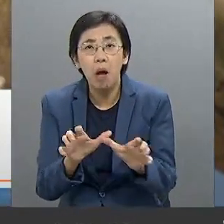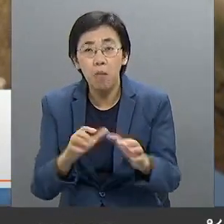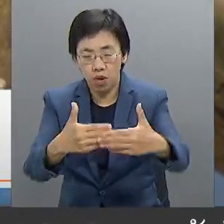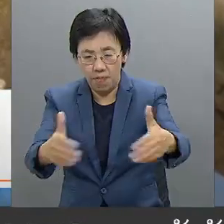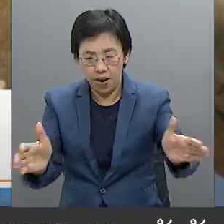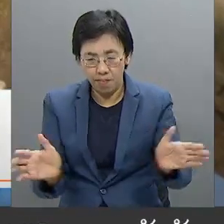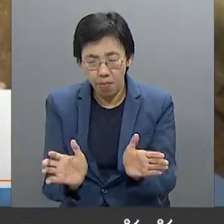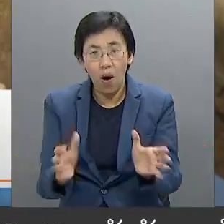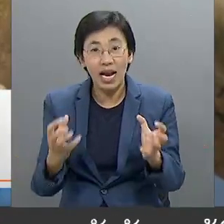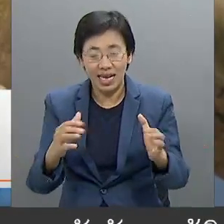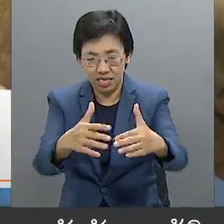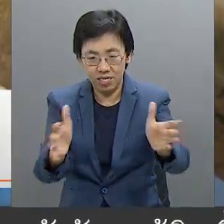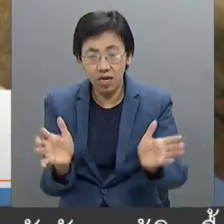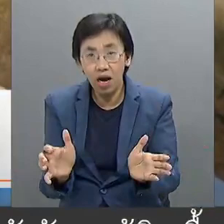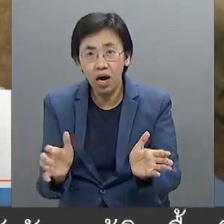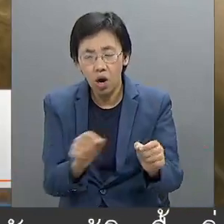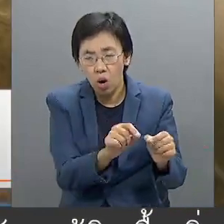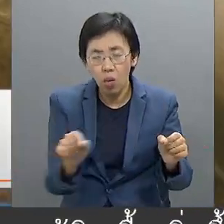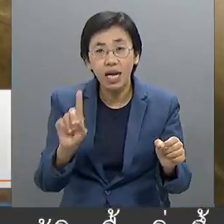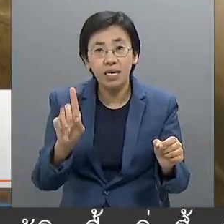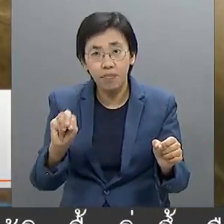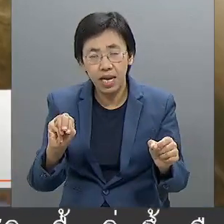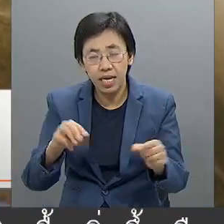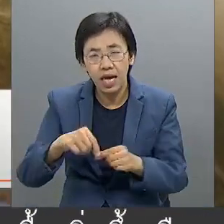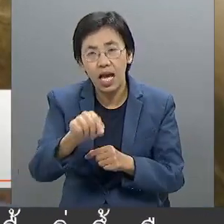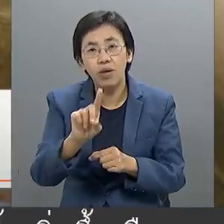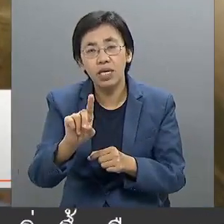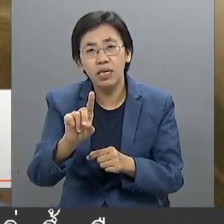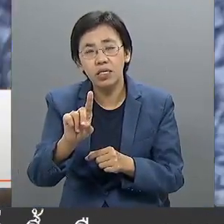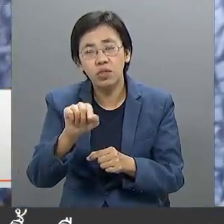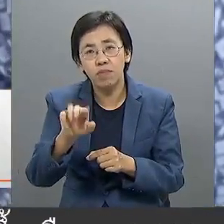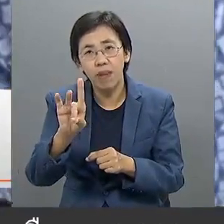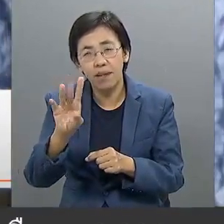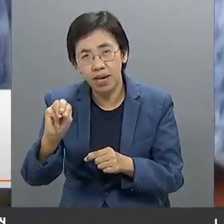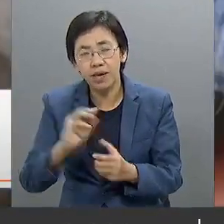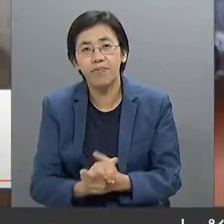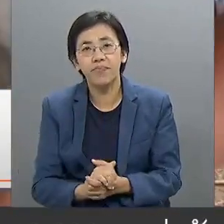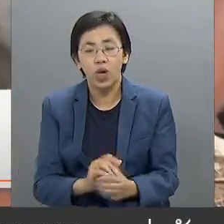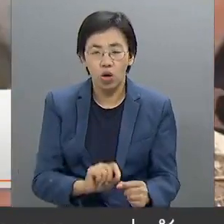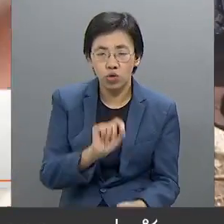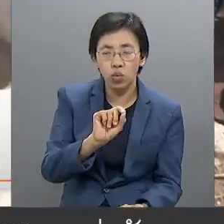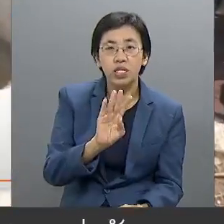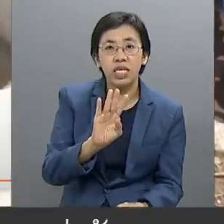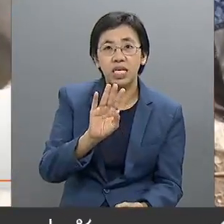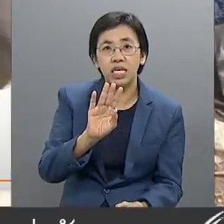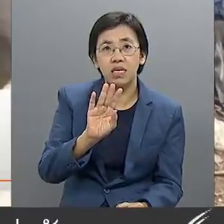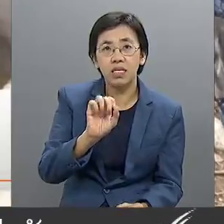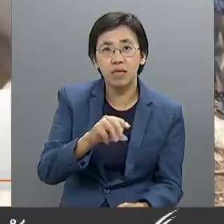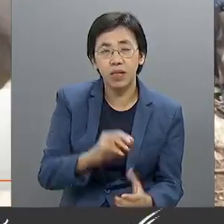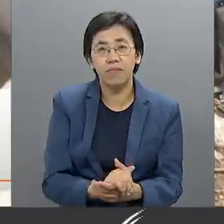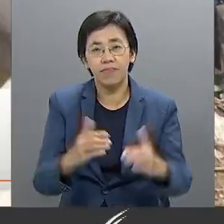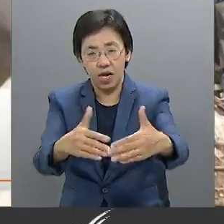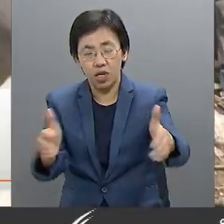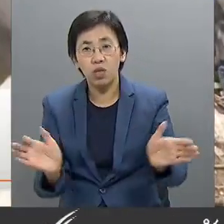บบนี้ครับขนาดความกว้าง1เมตรยาว1เมตร80ซมแล้วก็สูง40ซมนะครับภายในบ่อจะ